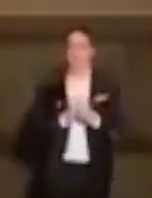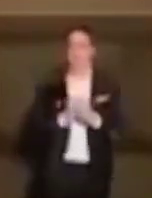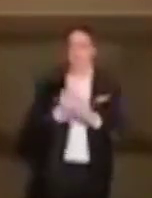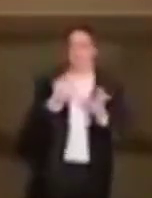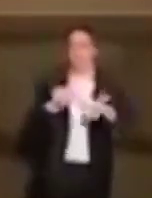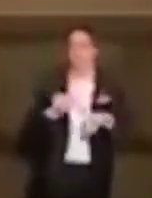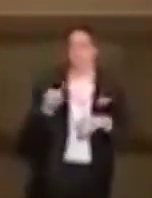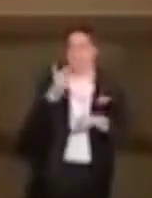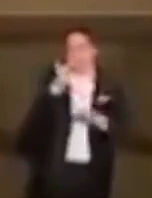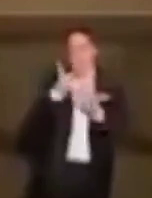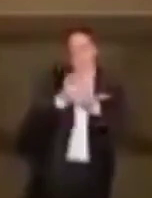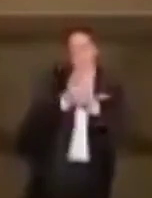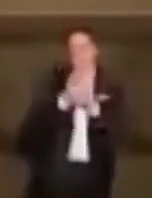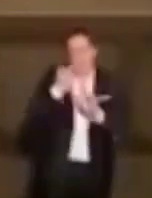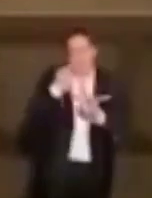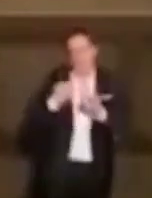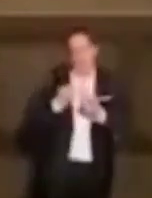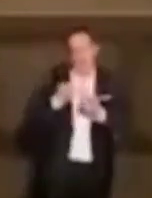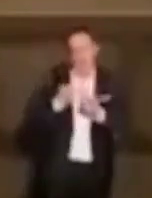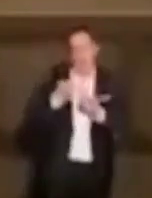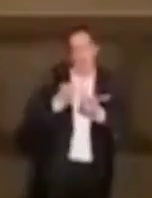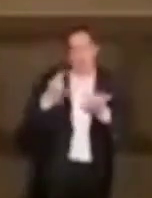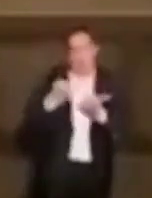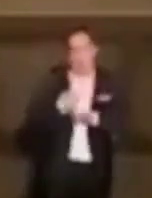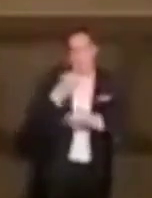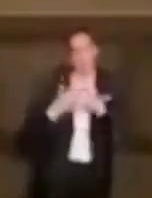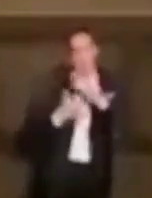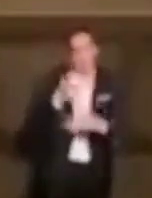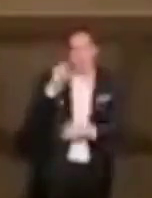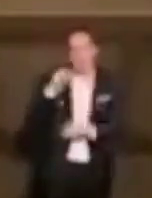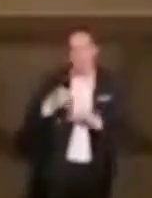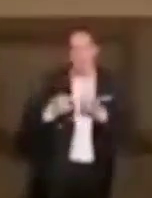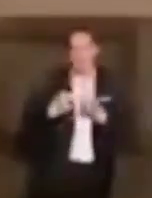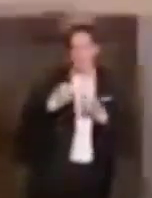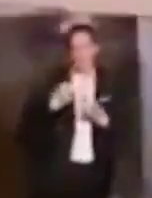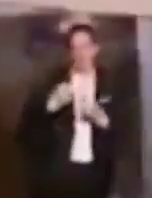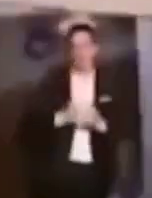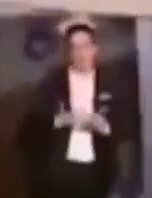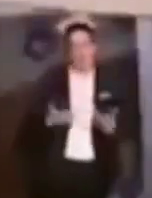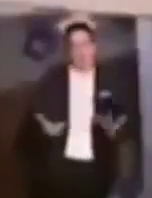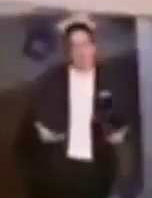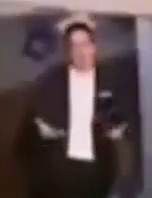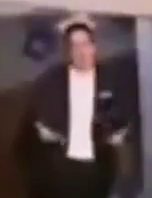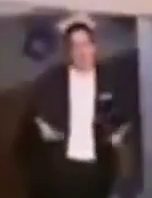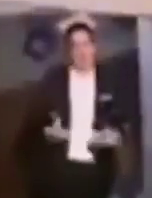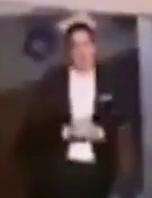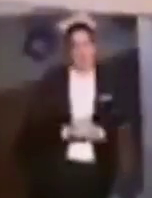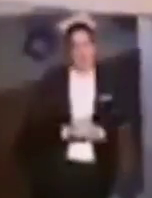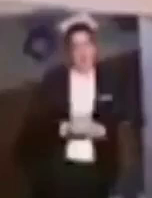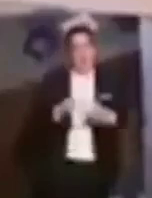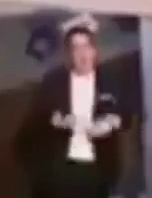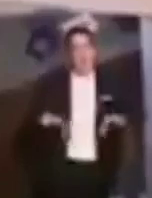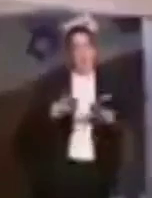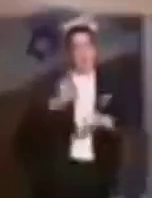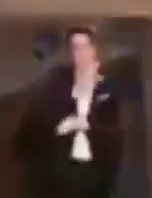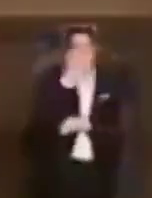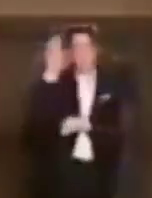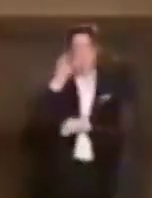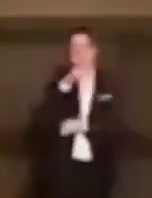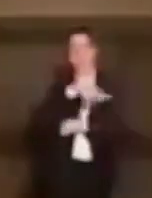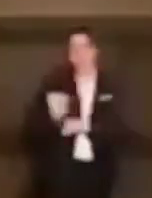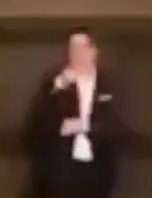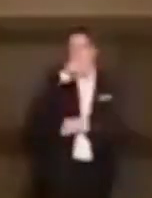است. این زن گستاخی کرد و در نبوت پیامبرتان شک کرد و به او